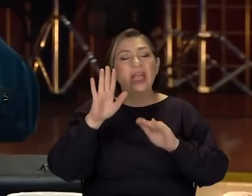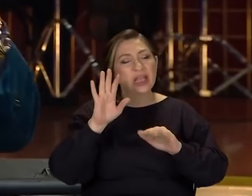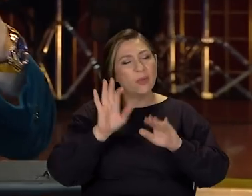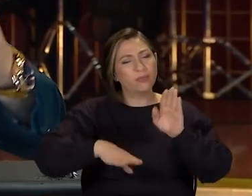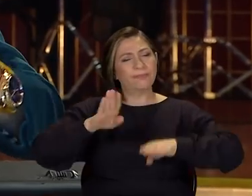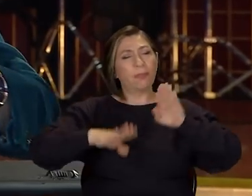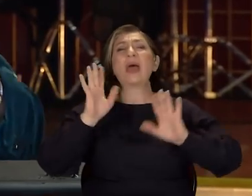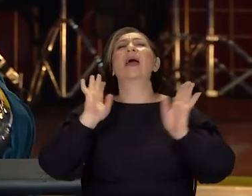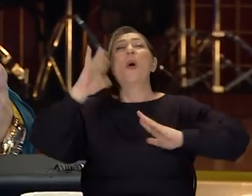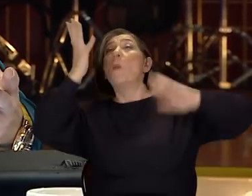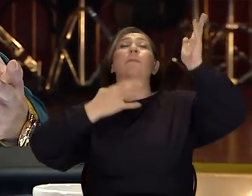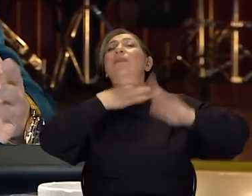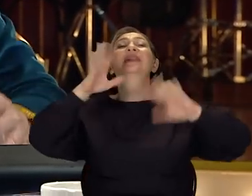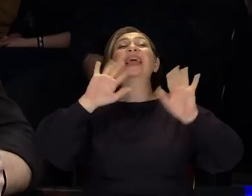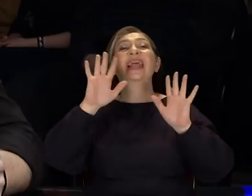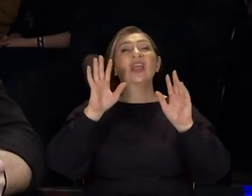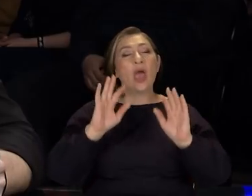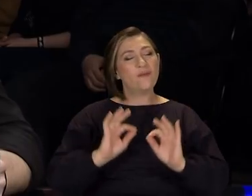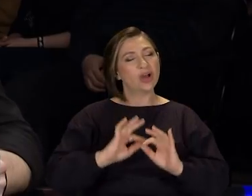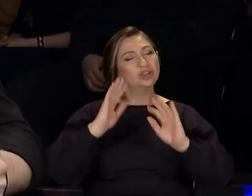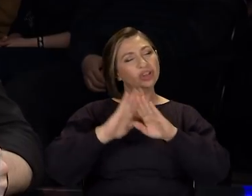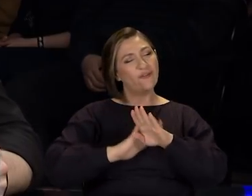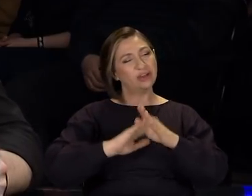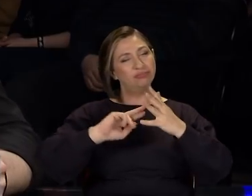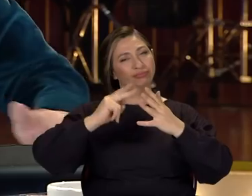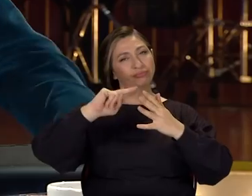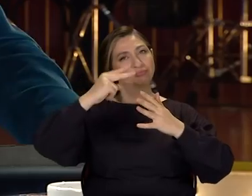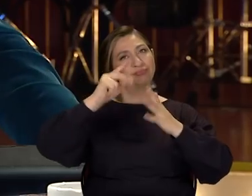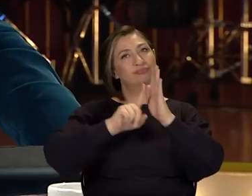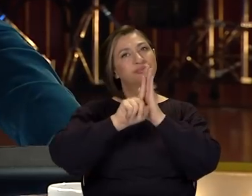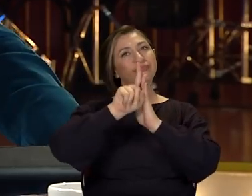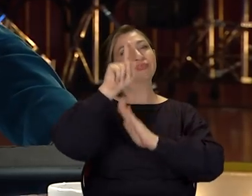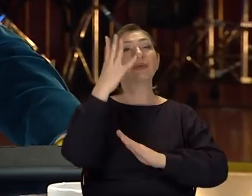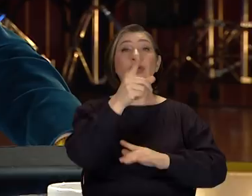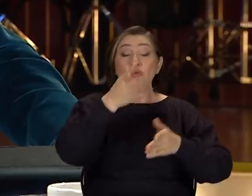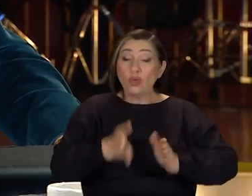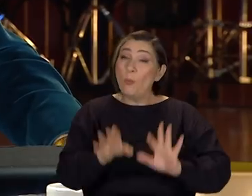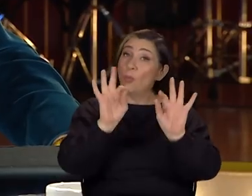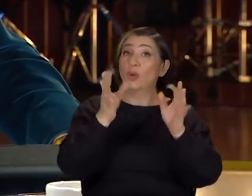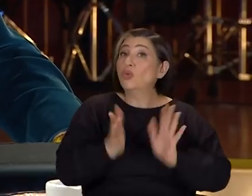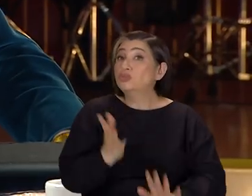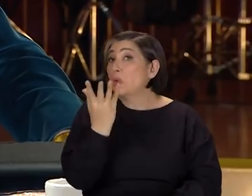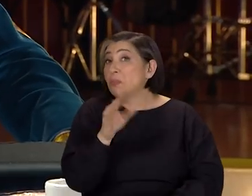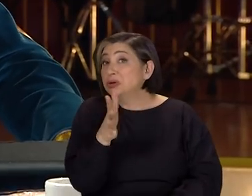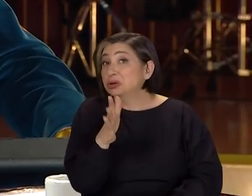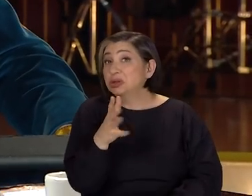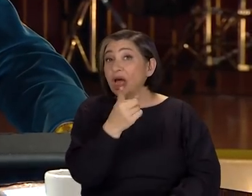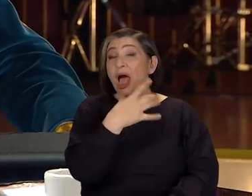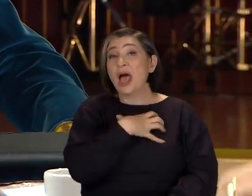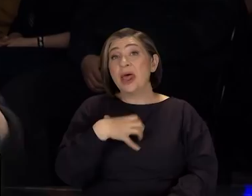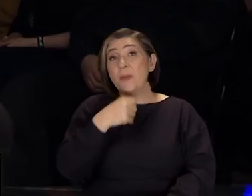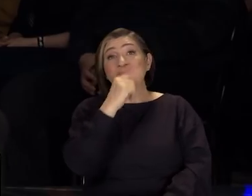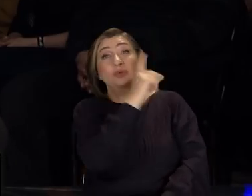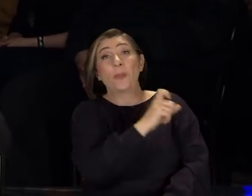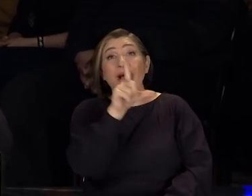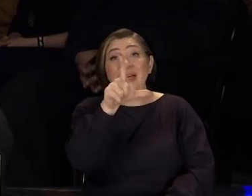ayaklarınla çırpınmadan bir şöhret edindiğin için. Tabii ama demek ki sen doğduğunda da böyle doğmuş da olabilirsin. Belki annene babana